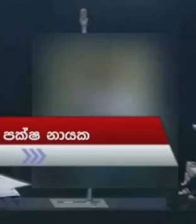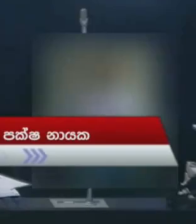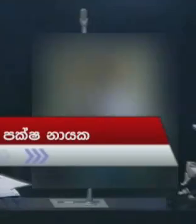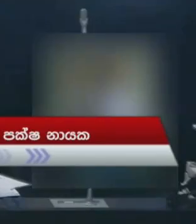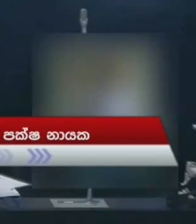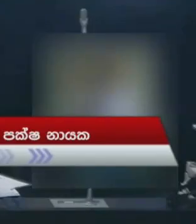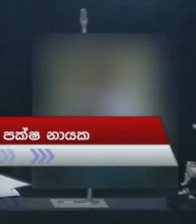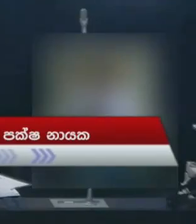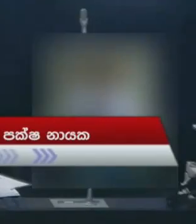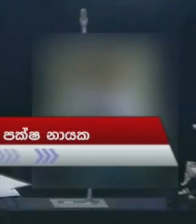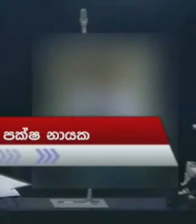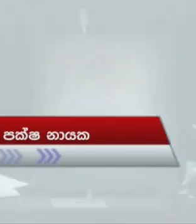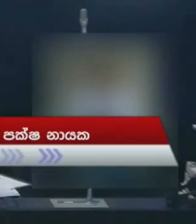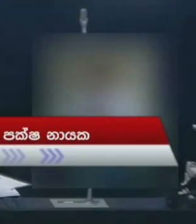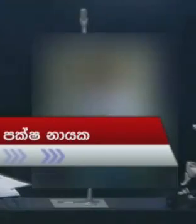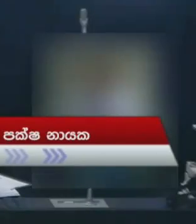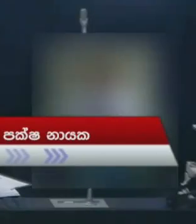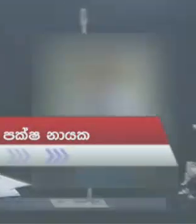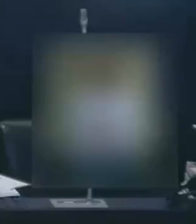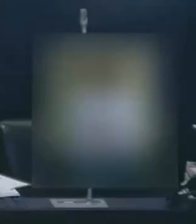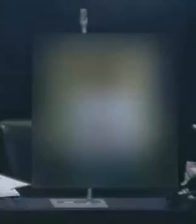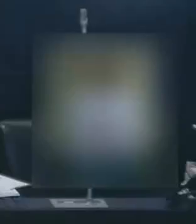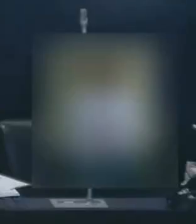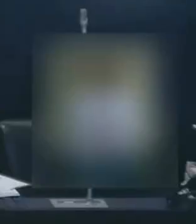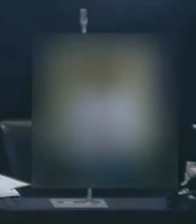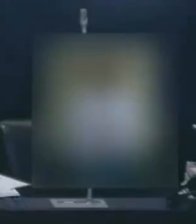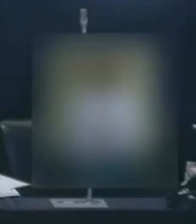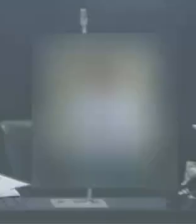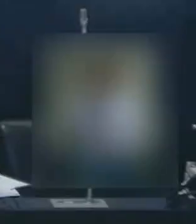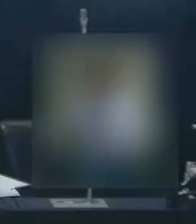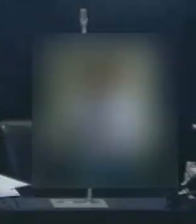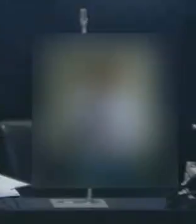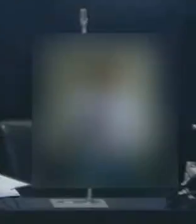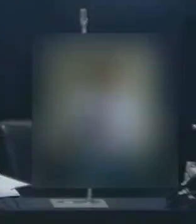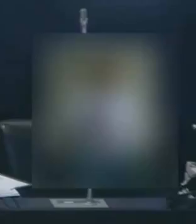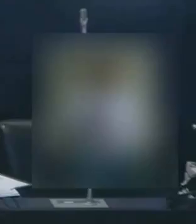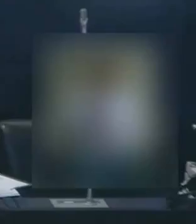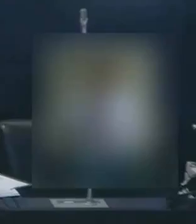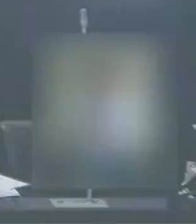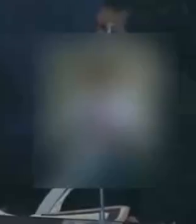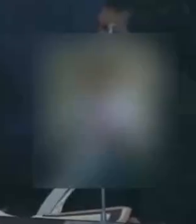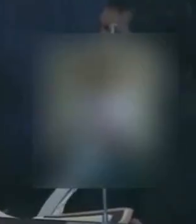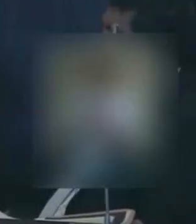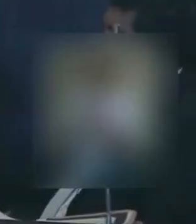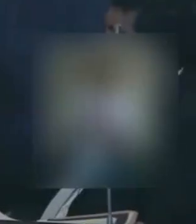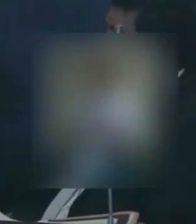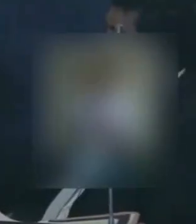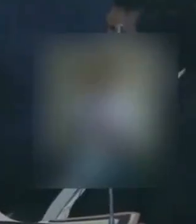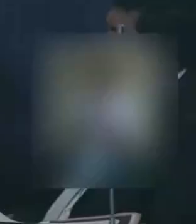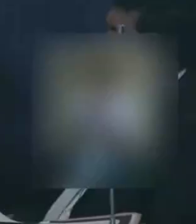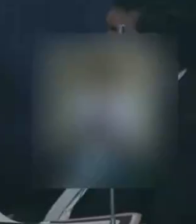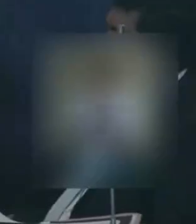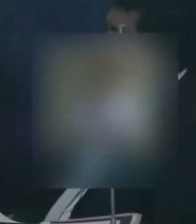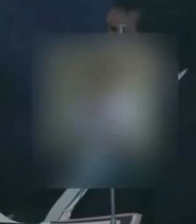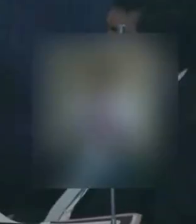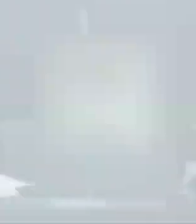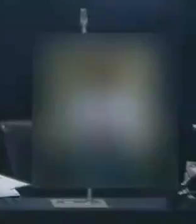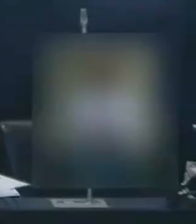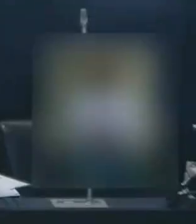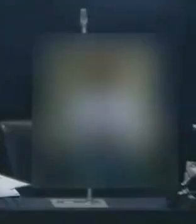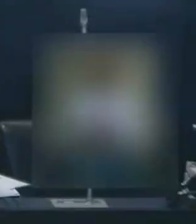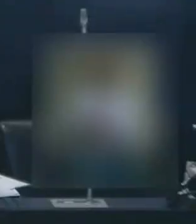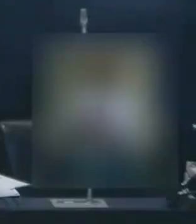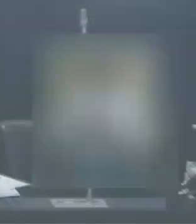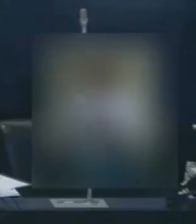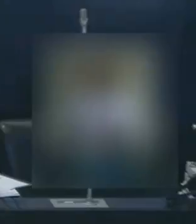තීන්දුව කරන්නේ. විදේශ විනිමය අඩු වුණොත් we may have power cut. You who don't have money, you can't import your fuel. There is no power cut issue at the moment.